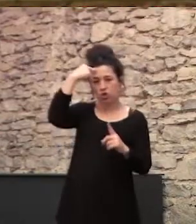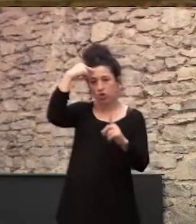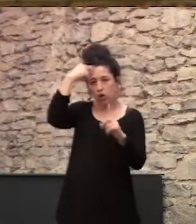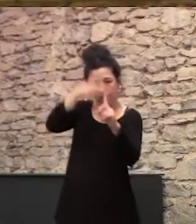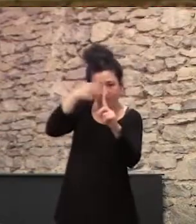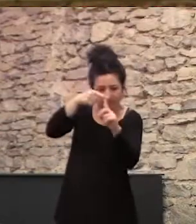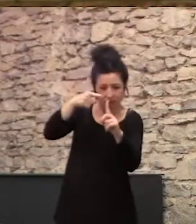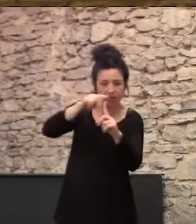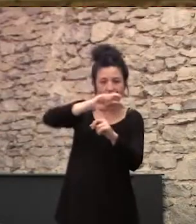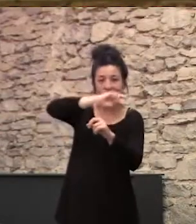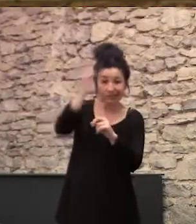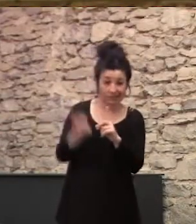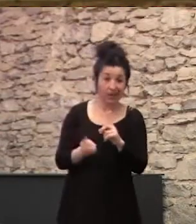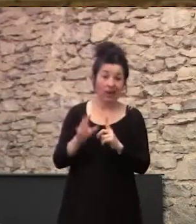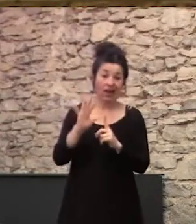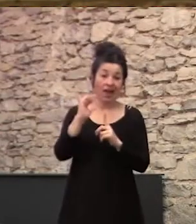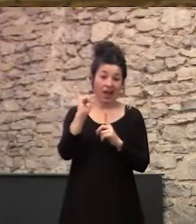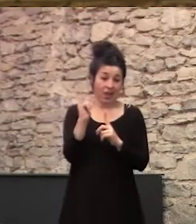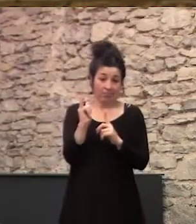ditu dela, baina,